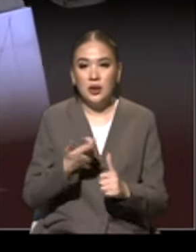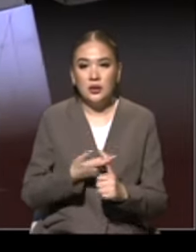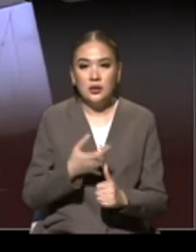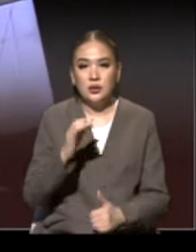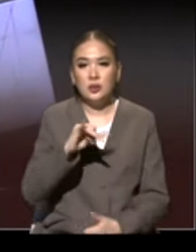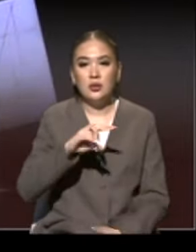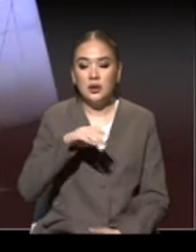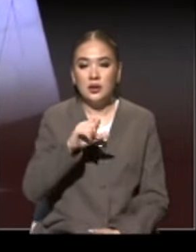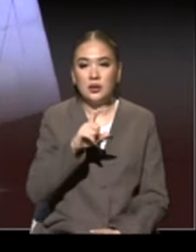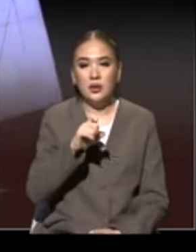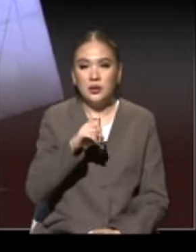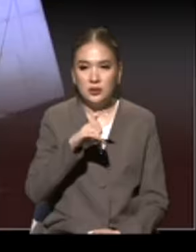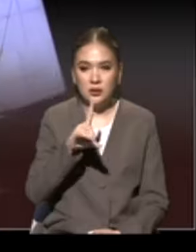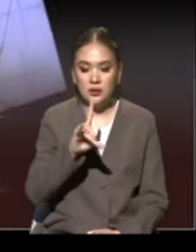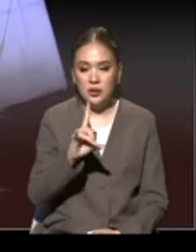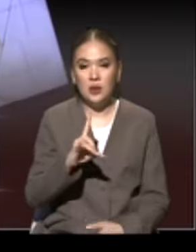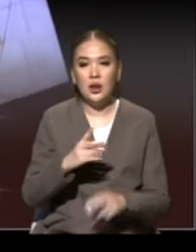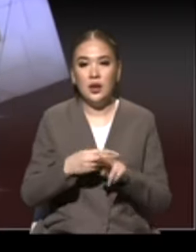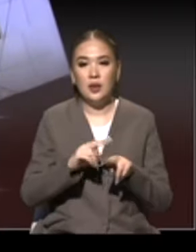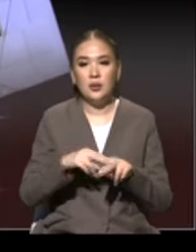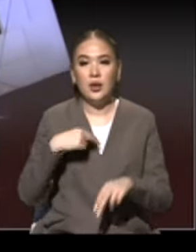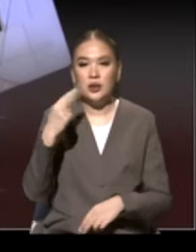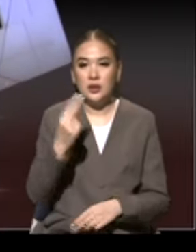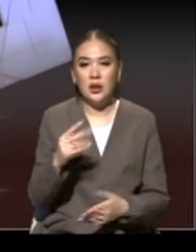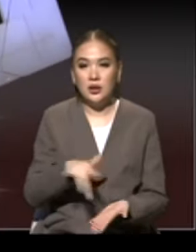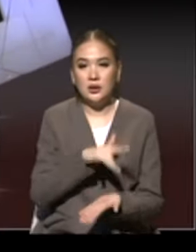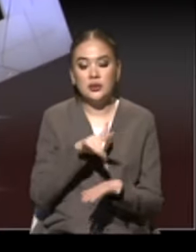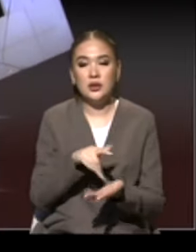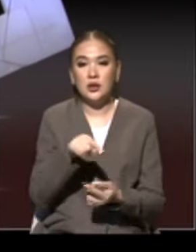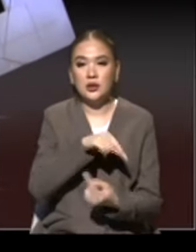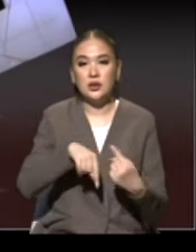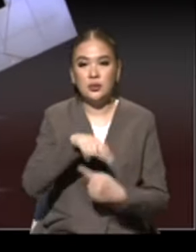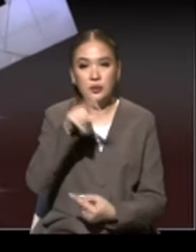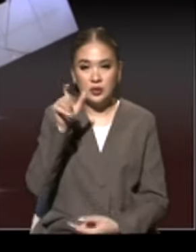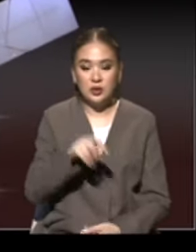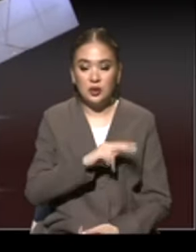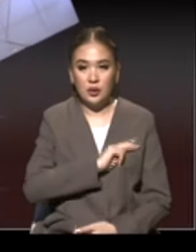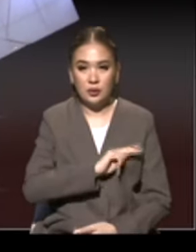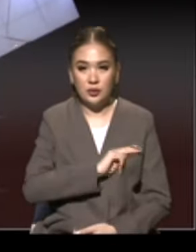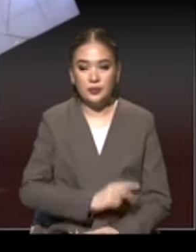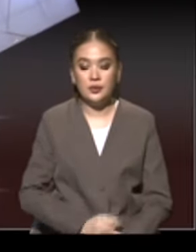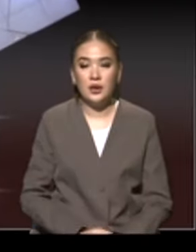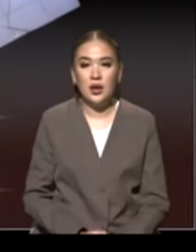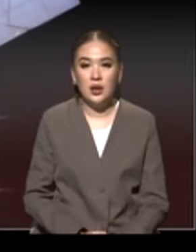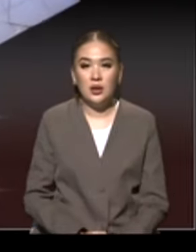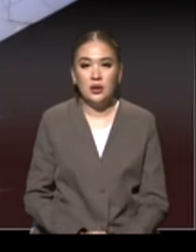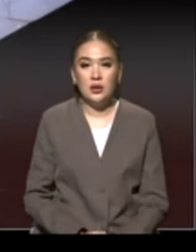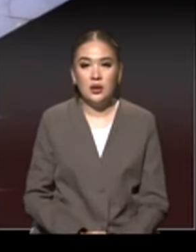Сұлтан Ғашкер, Астана қаласы құрылыс саласының кәсіпкерімін. Менде бірінші сұрақ мынау, жаңағы